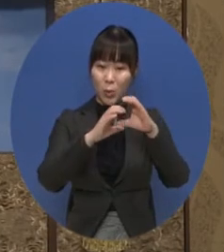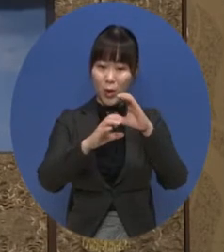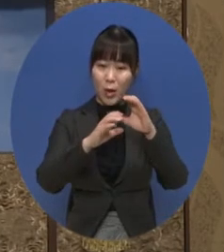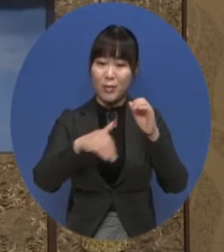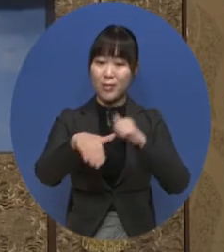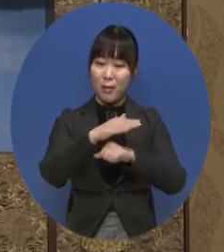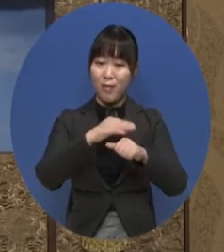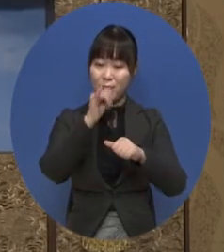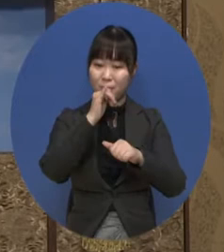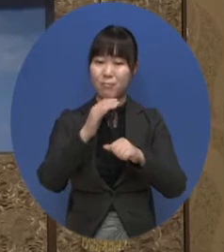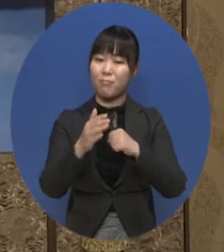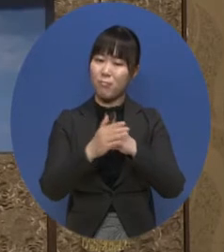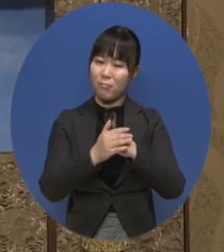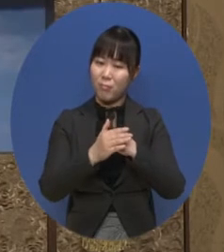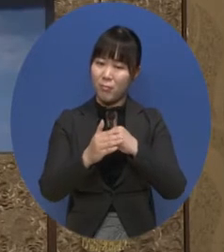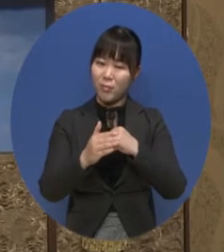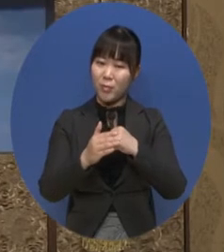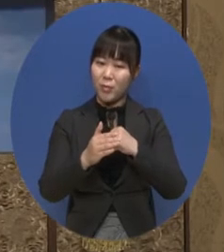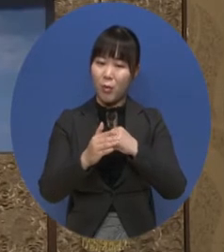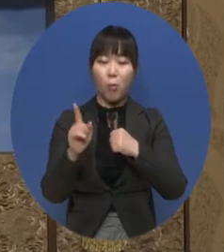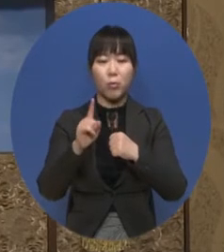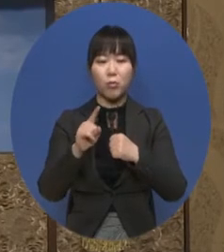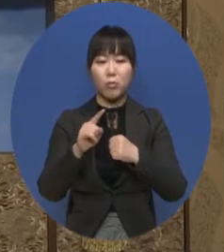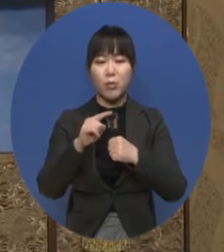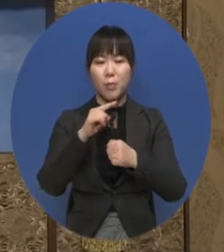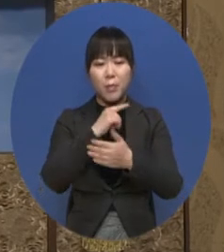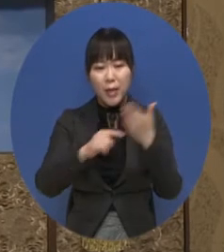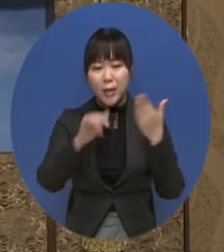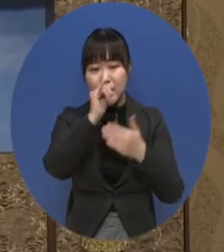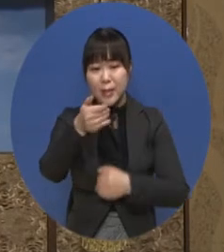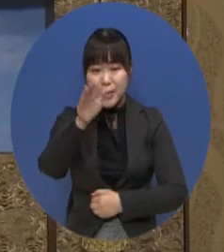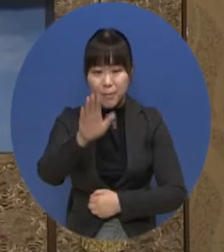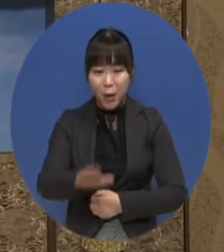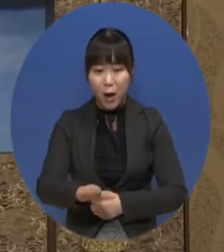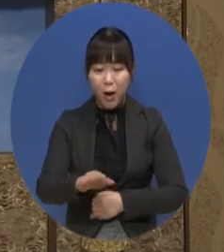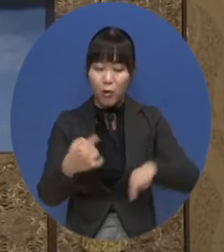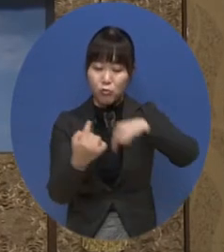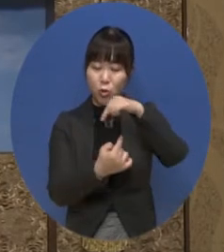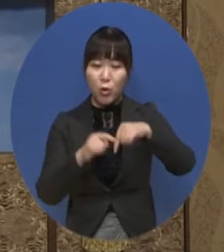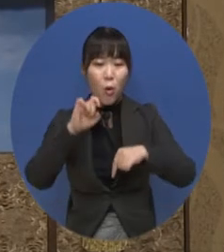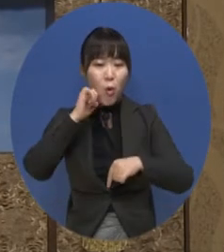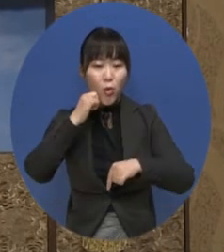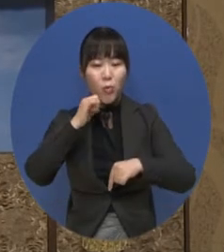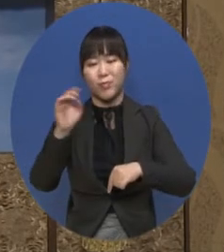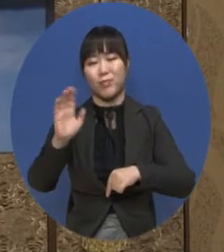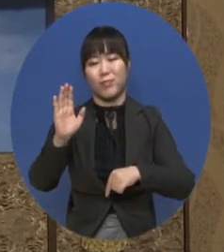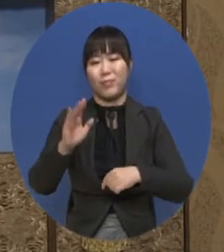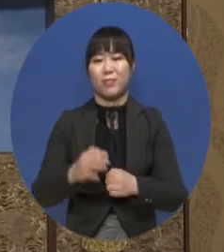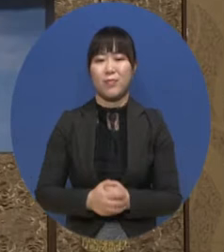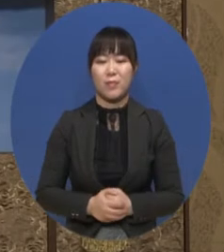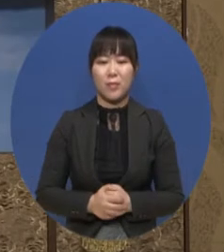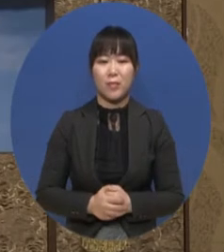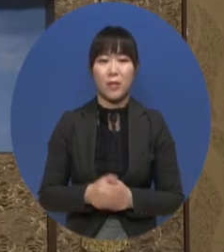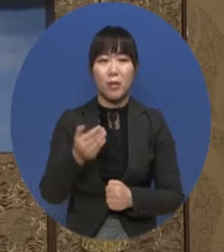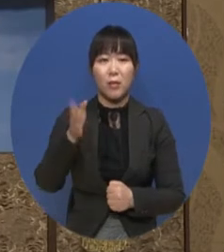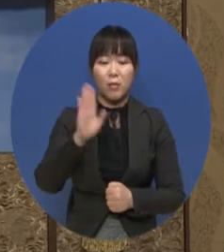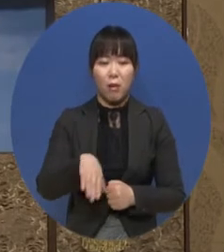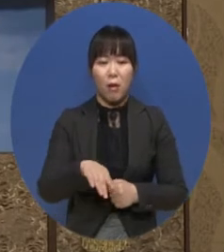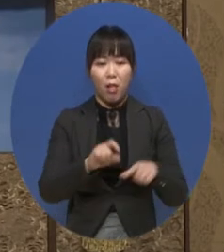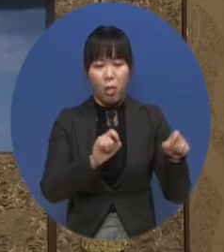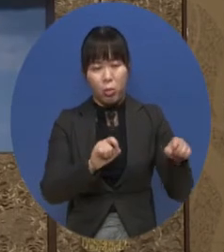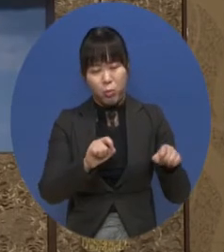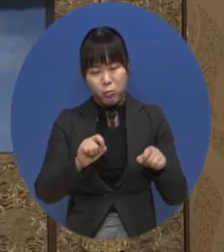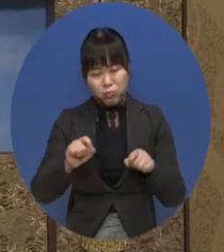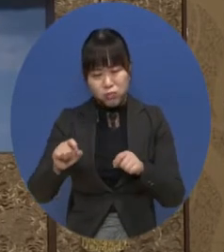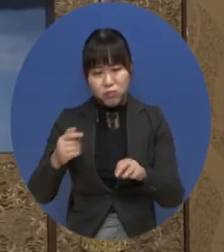소통하는 일들을 하고 있어서인지 타격이 있긴 하지만 네. 운영이 어려울 정도는 아니에요. 근데 이게 장기적이